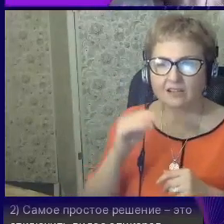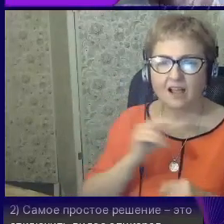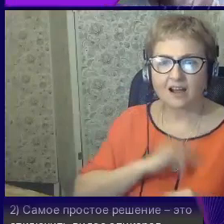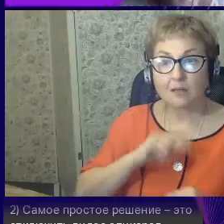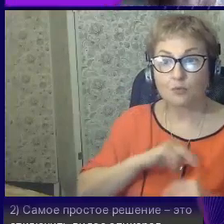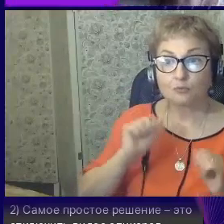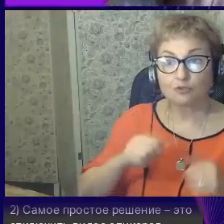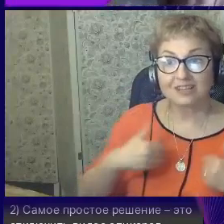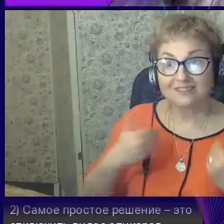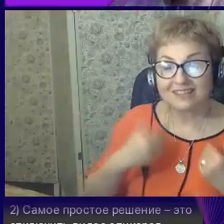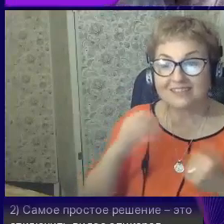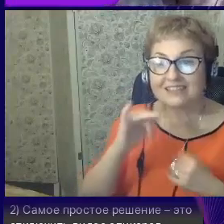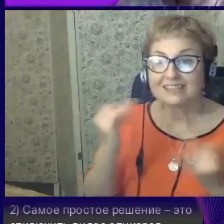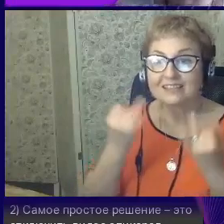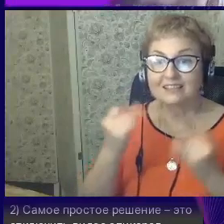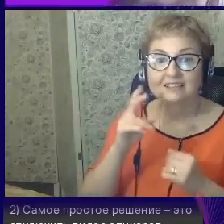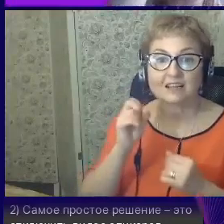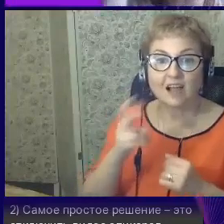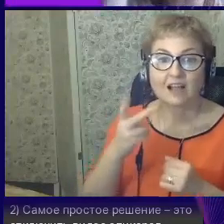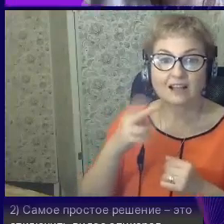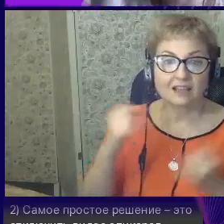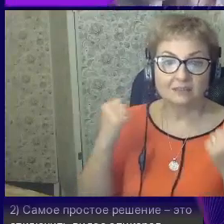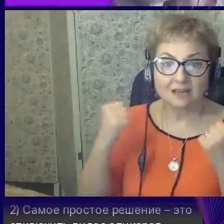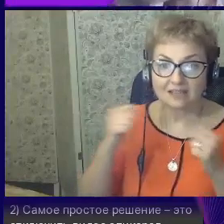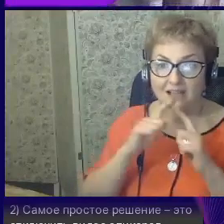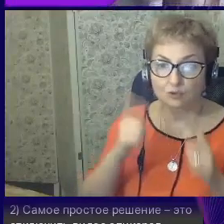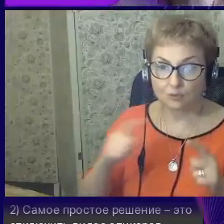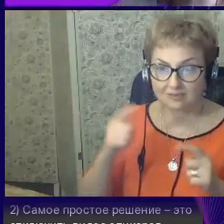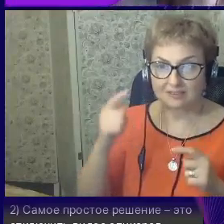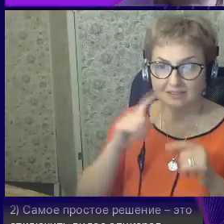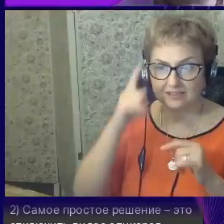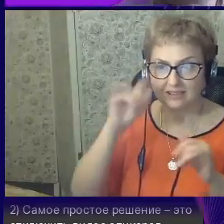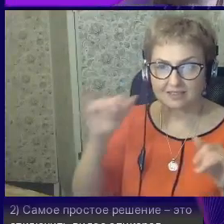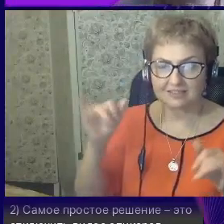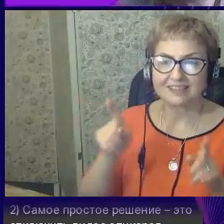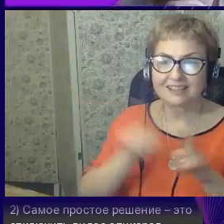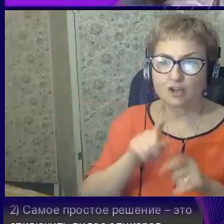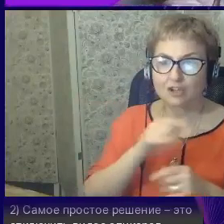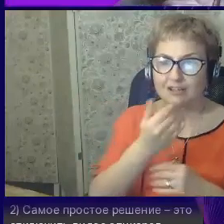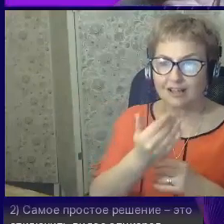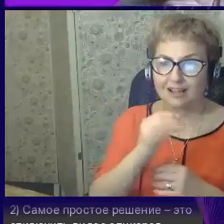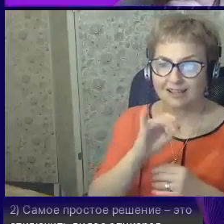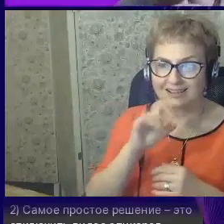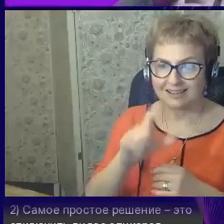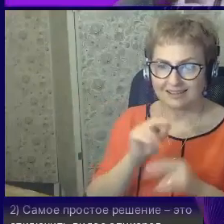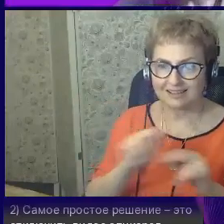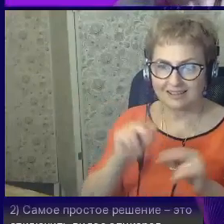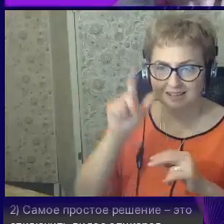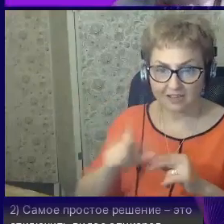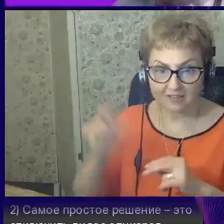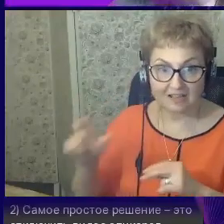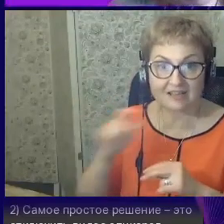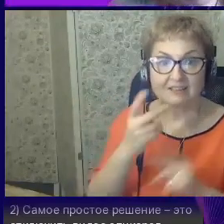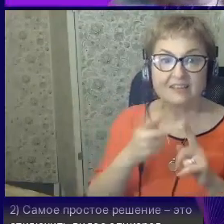быть эффективной и интересной как для спортсменов с особенностями развития, так и для их тренеров. Третье